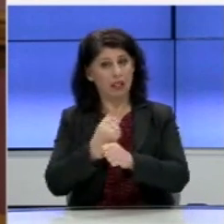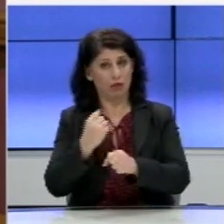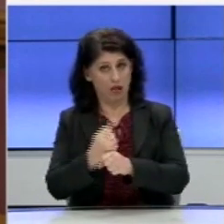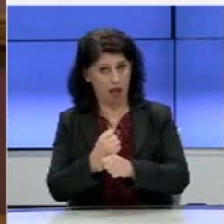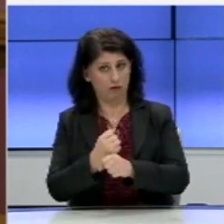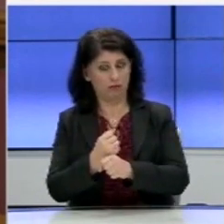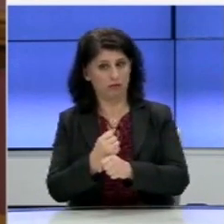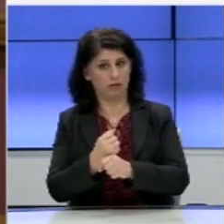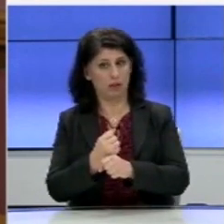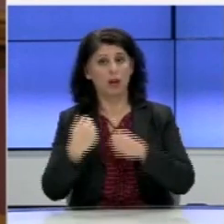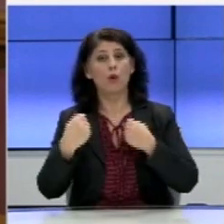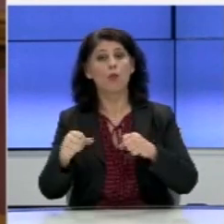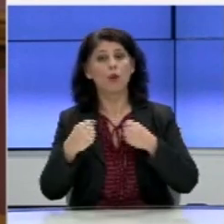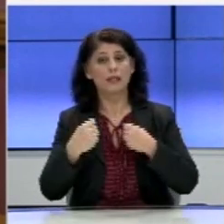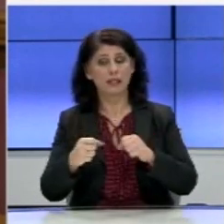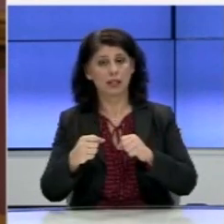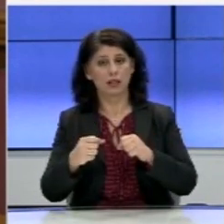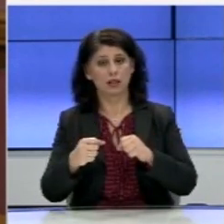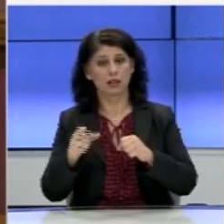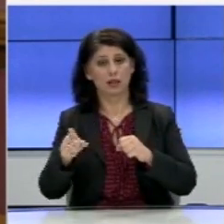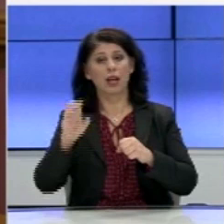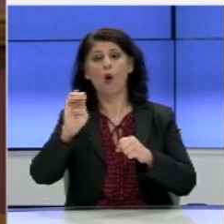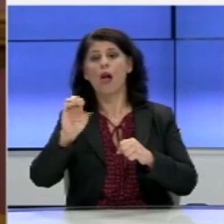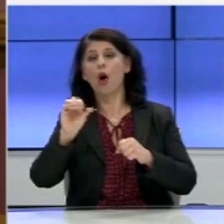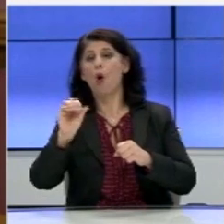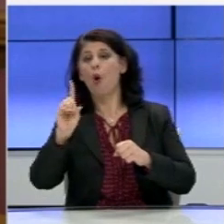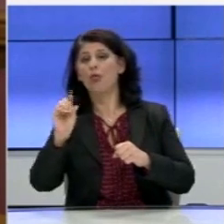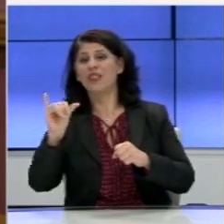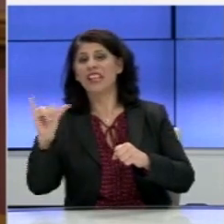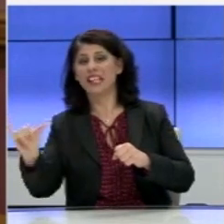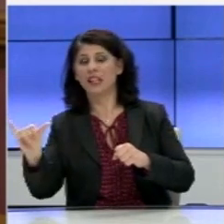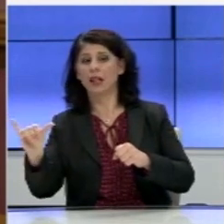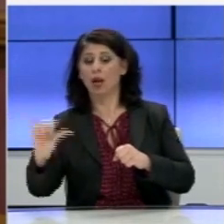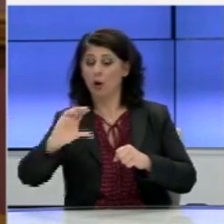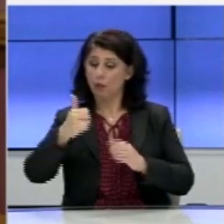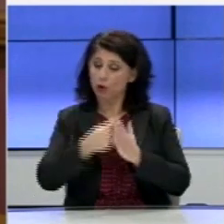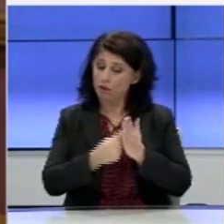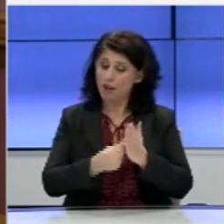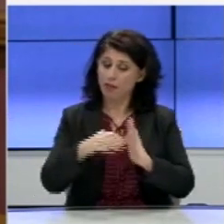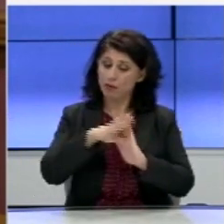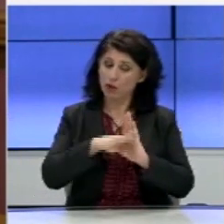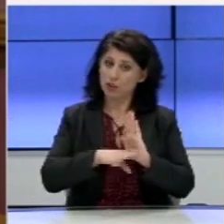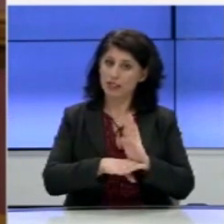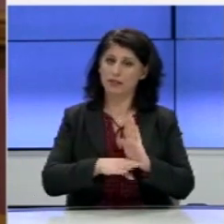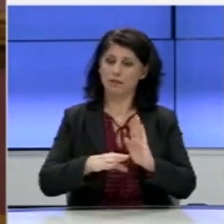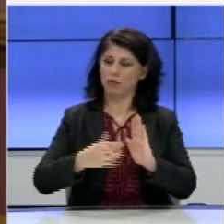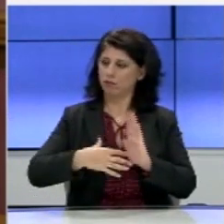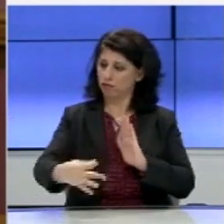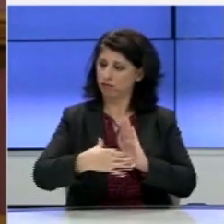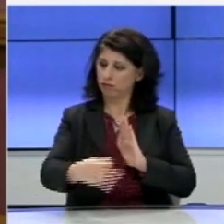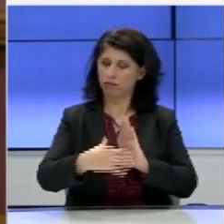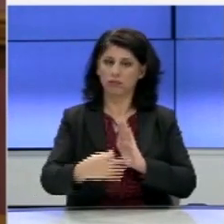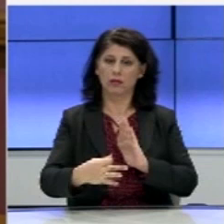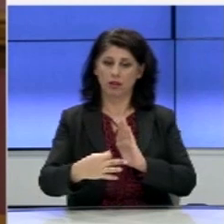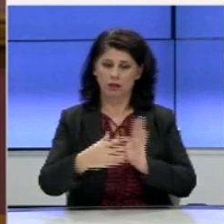που ασκεί, αν θέλετε, και ο ΕΟΔΗ. Έχοντας λοιπόν ένα πρωτοβάθμιο σύστημα στελεχωμένο, οργανωμένο, επαρκώς